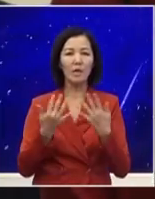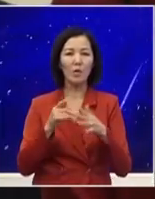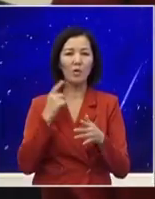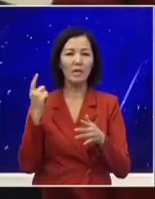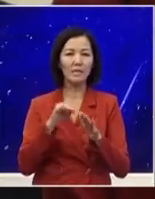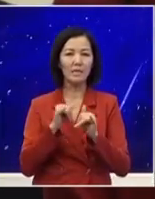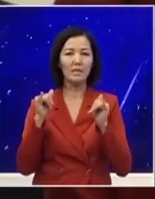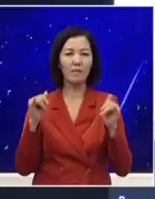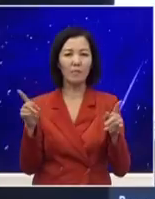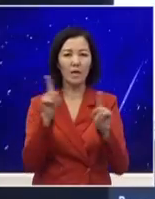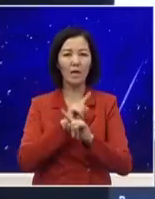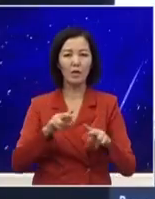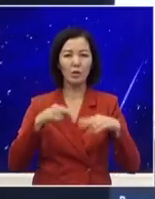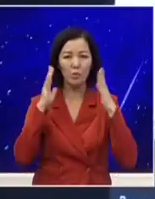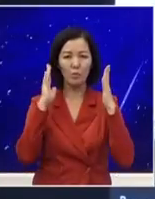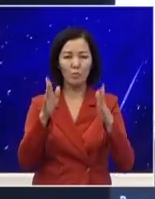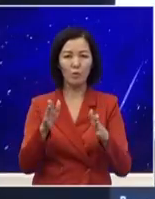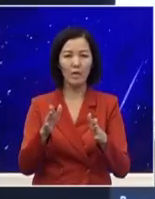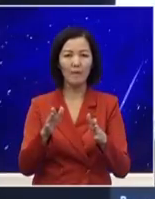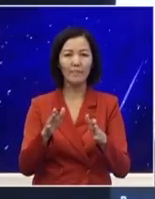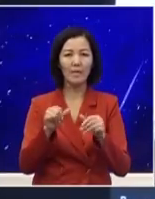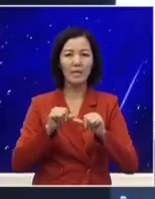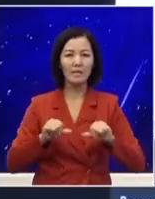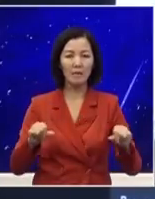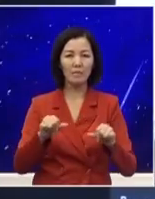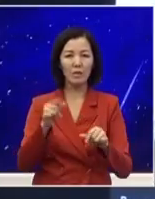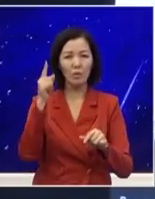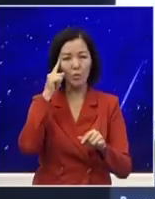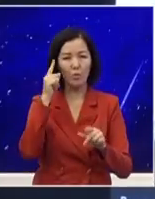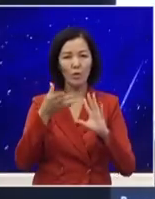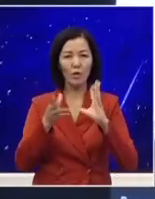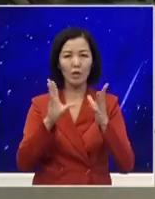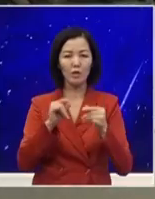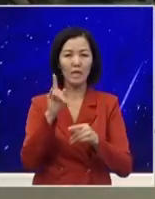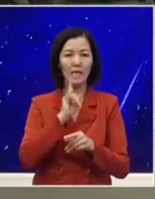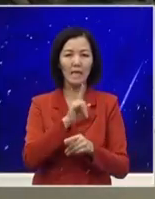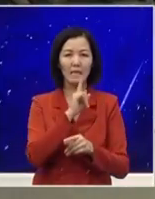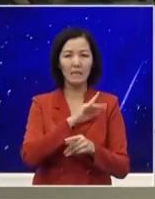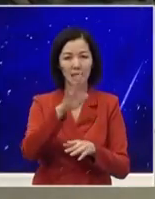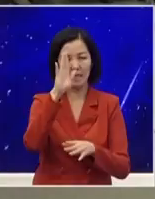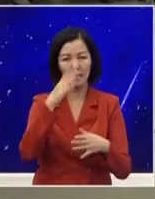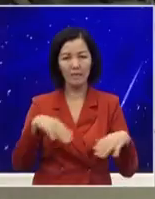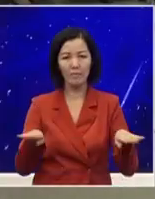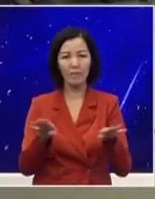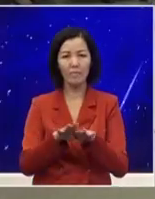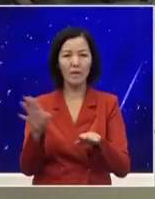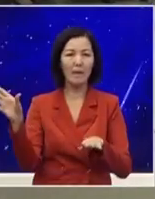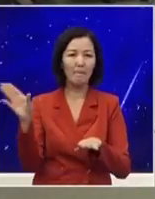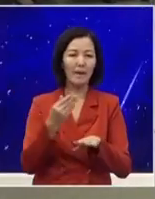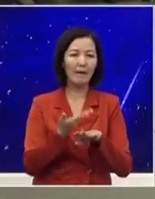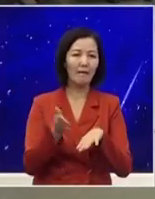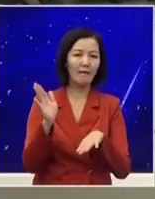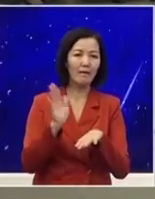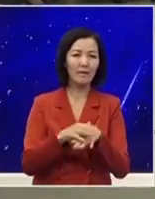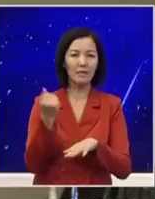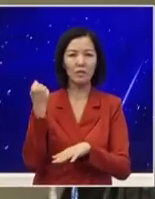ауыл шаруашылығын дамытуға айрықша көңіл бөлді. Сарапшылардың пікірінше, келіншектер ер адамдармен тең дәрежеде кез келген қиынысты